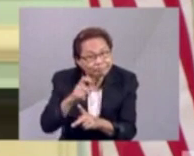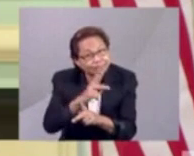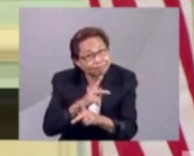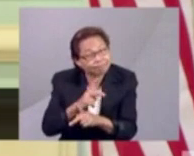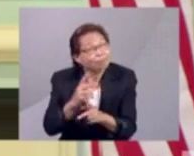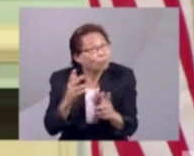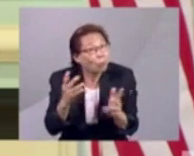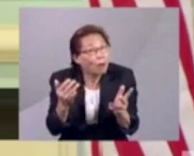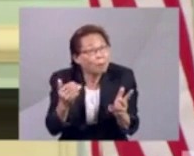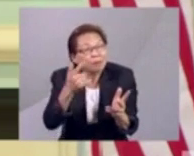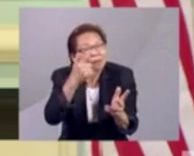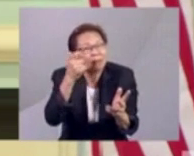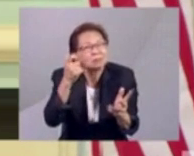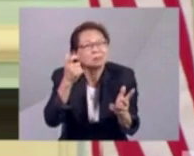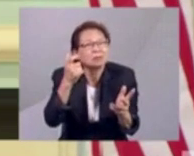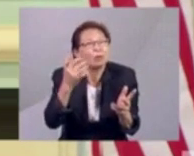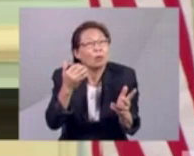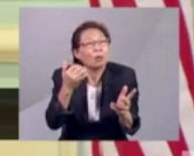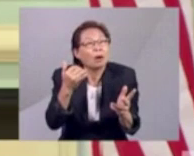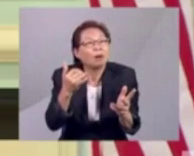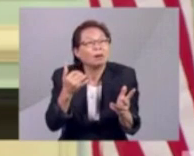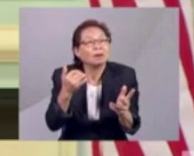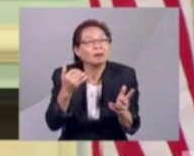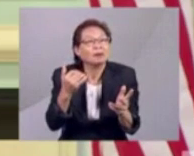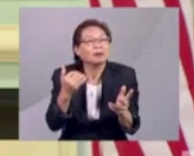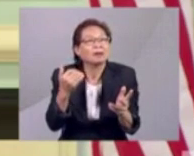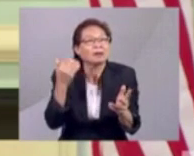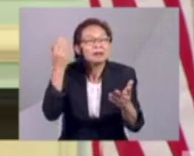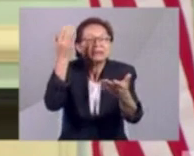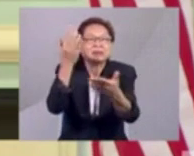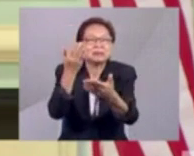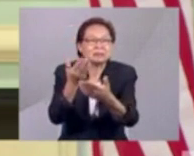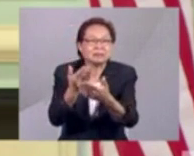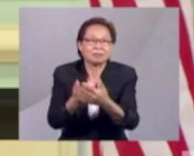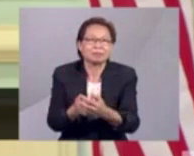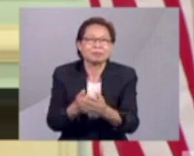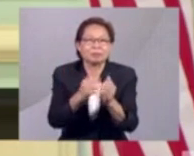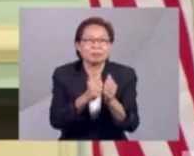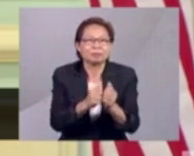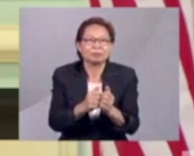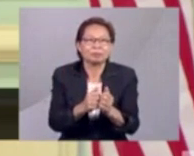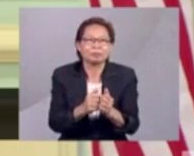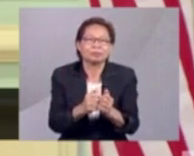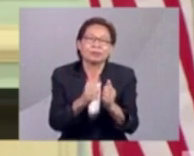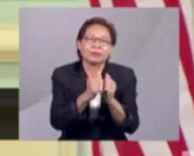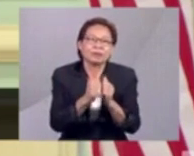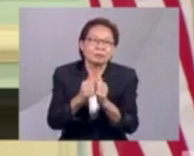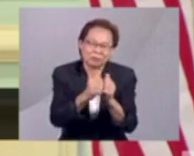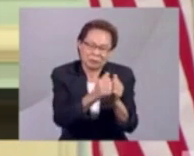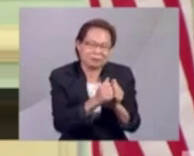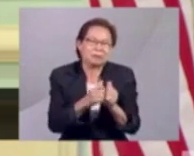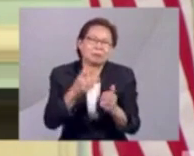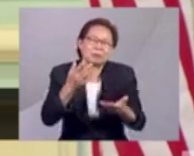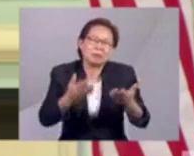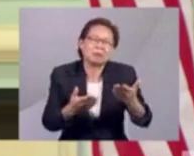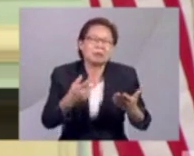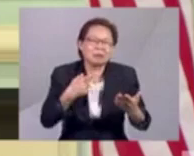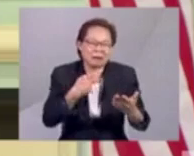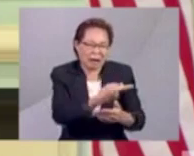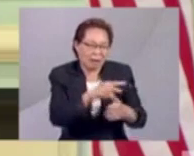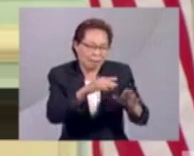kerana kemungkinan ketibaan kita bersama mereka, kebersamaan kita dengan mereka akan